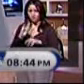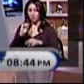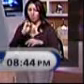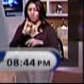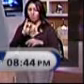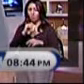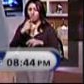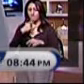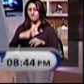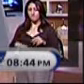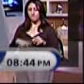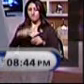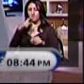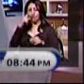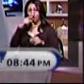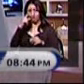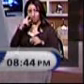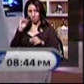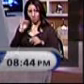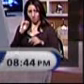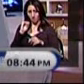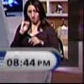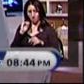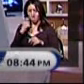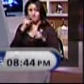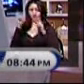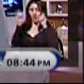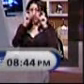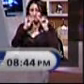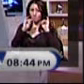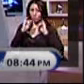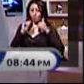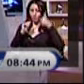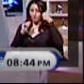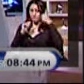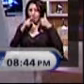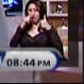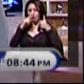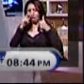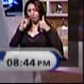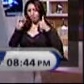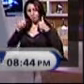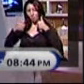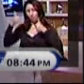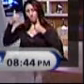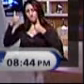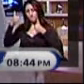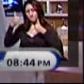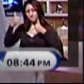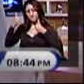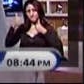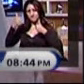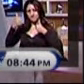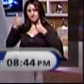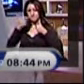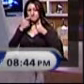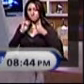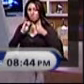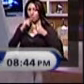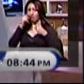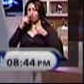امن، ولا انت يعني تقاتل من اجل كرامتك حتى ولو خسرت